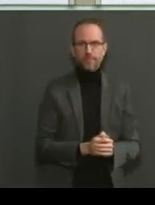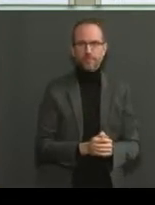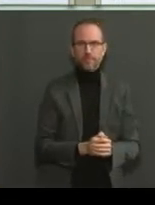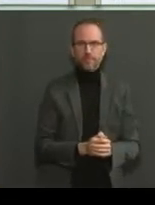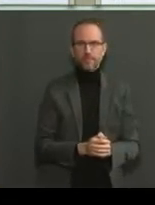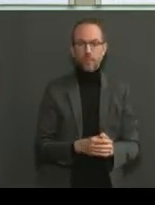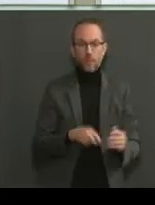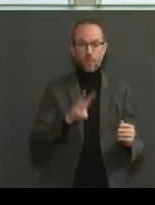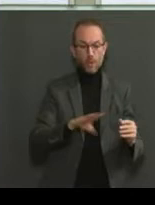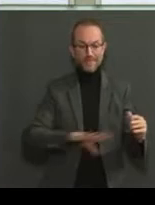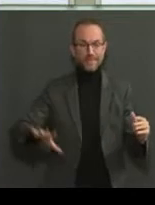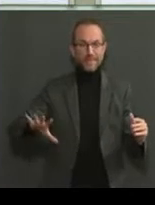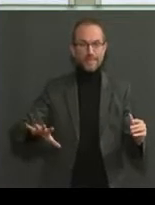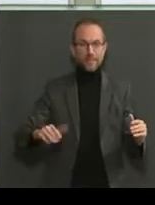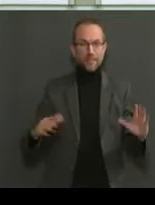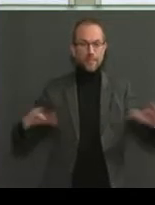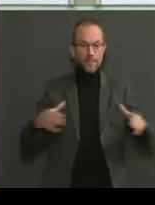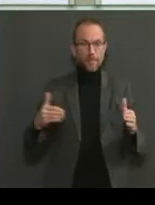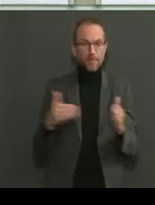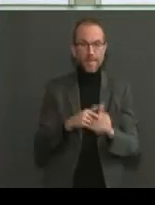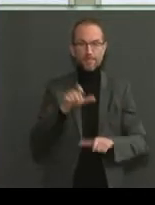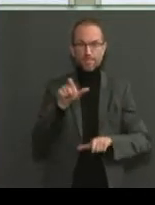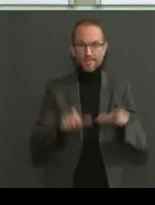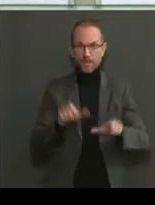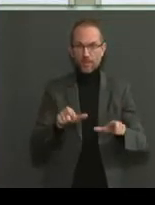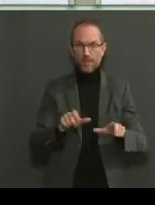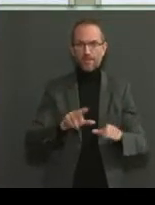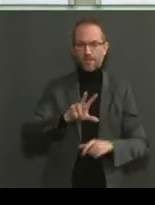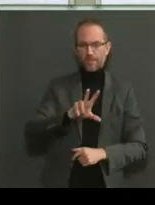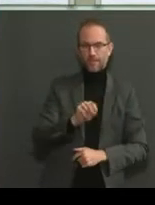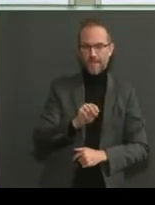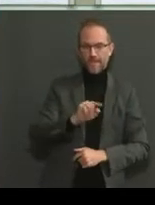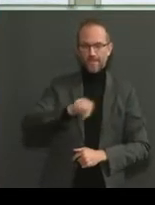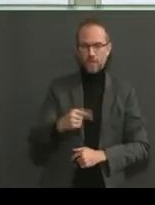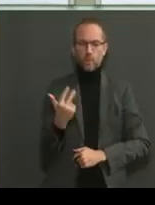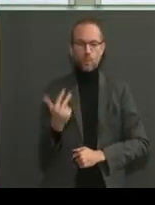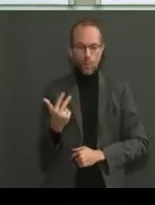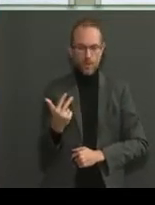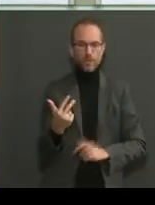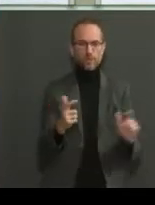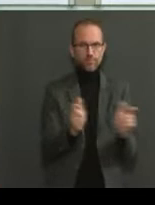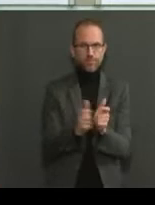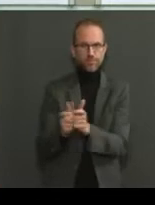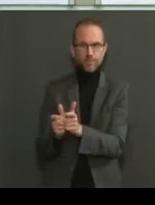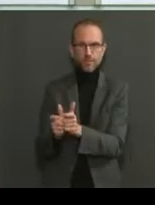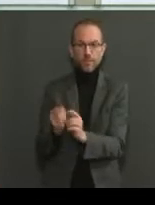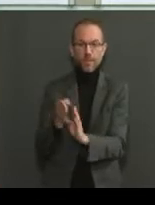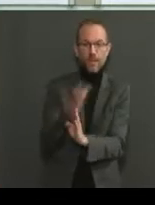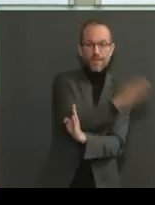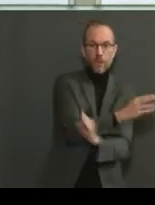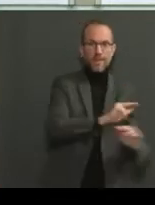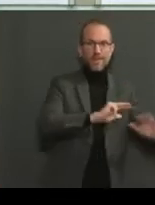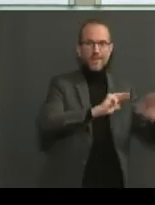En Wallonie, il était de 20,3 pour 1000 résidents, contre 18,7 la